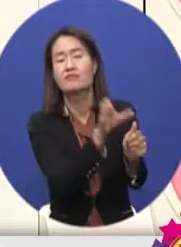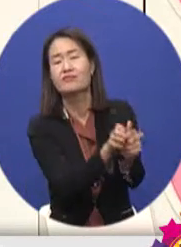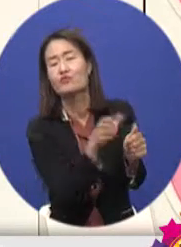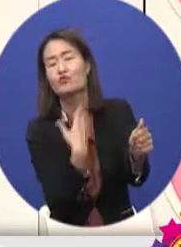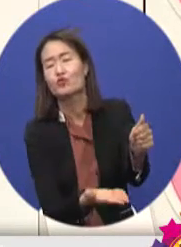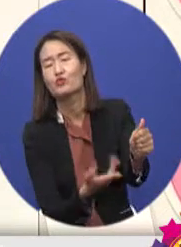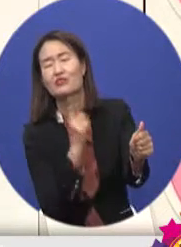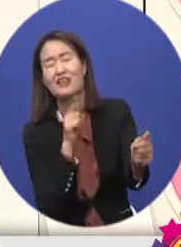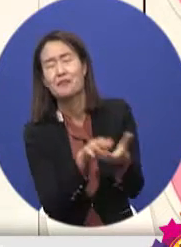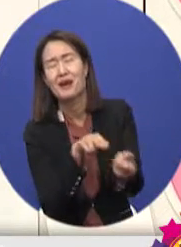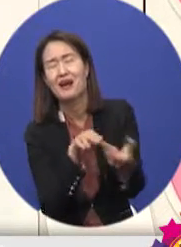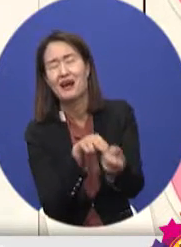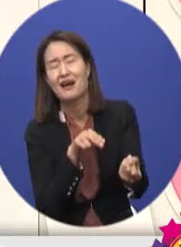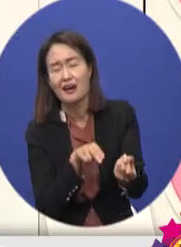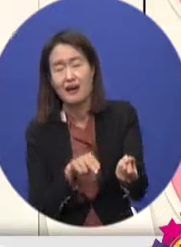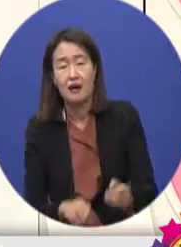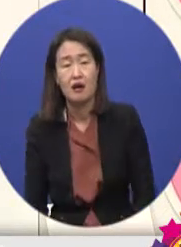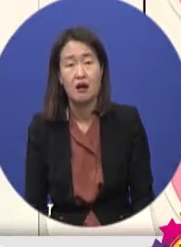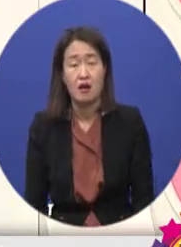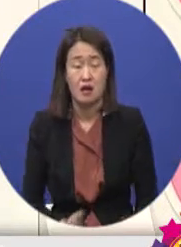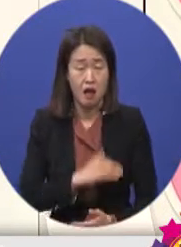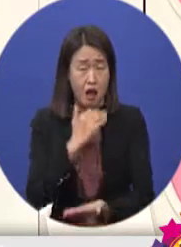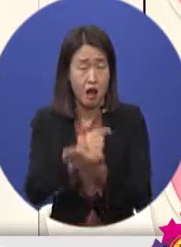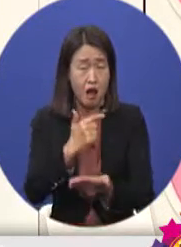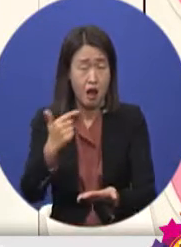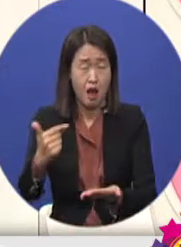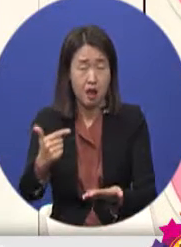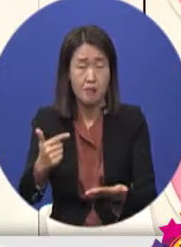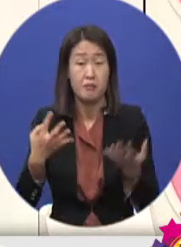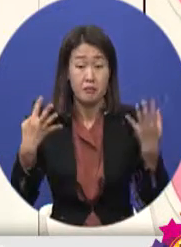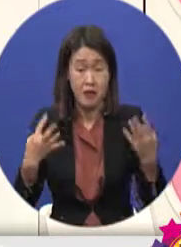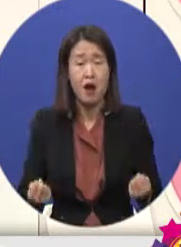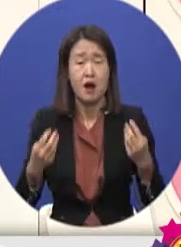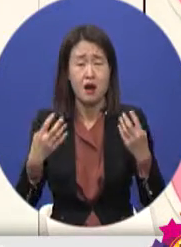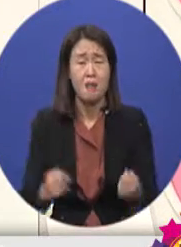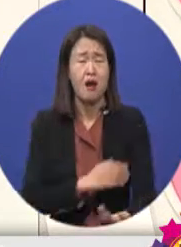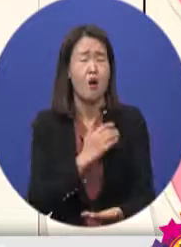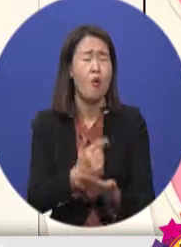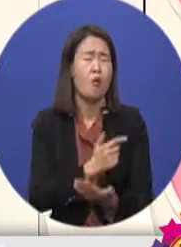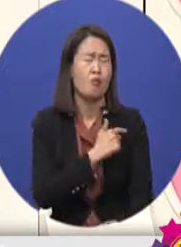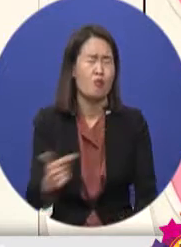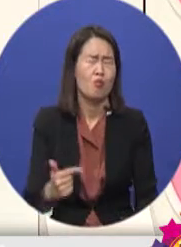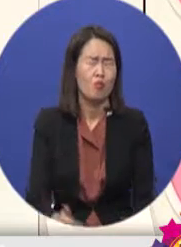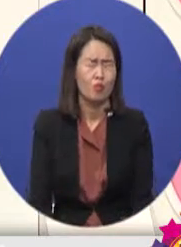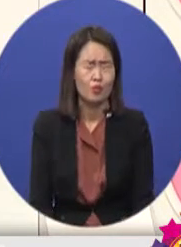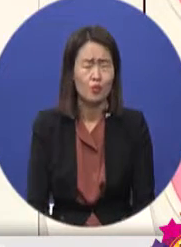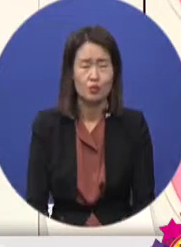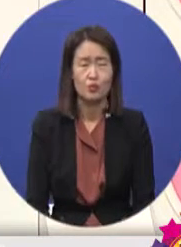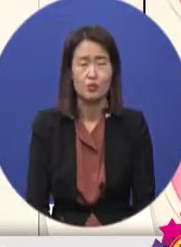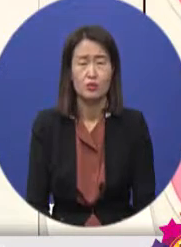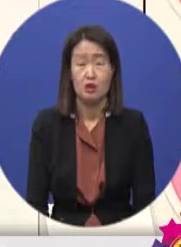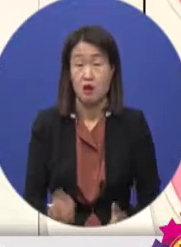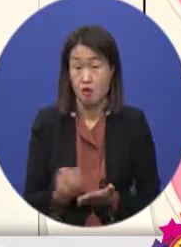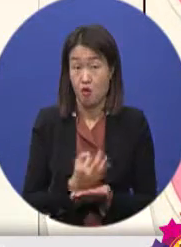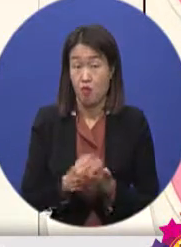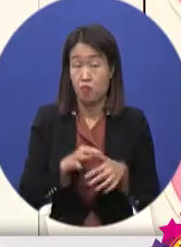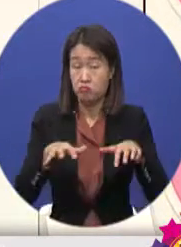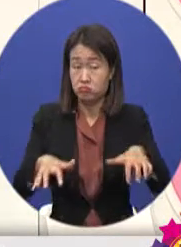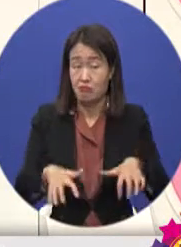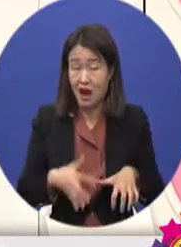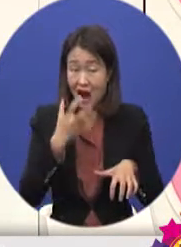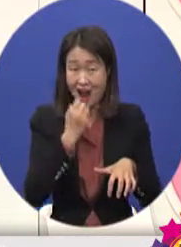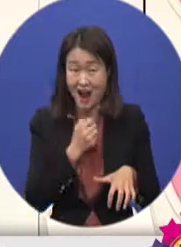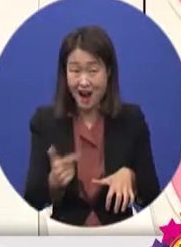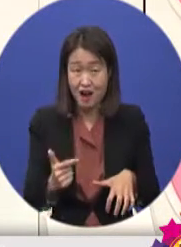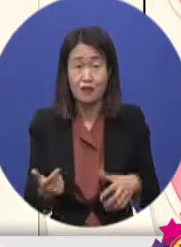아유, 그러시구나. 얼마나 예. 하세요? 많이 하세요? 아니면? 예, 많이 합니다. 오. 그럼 수입도